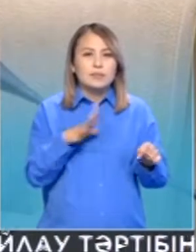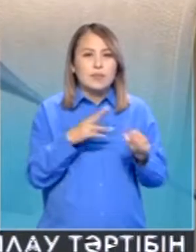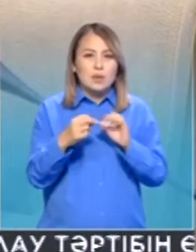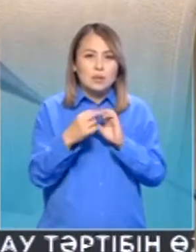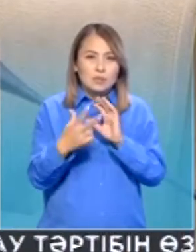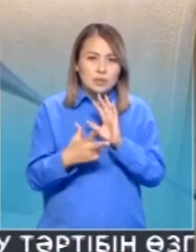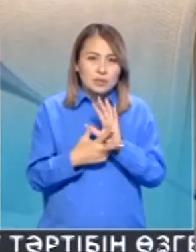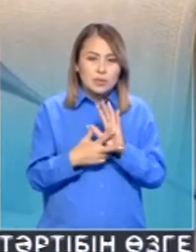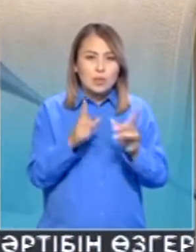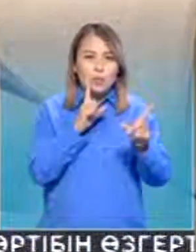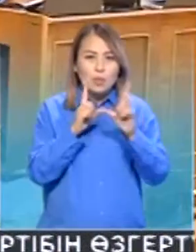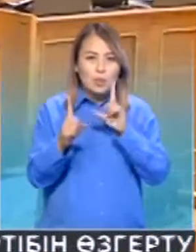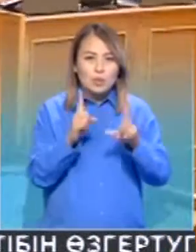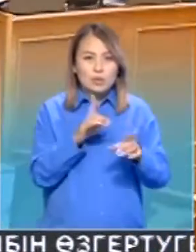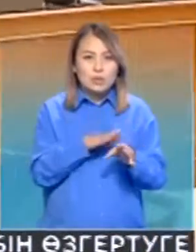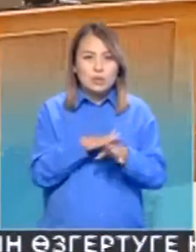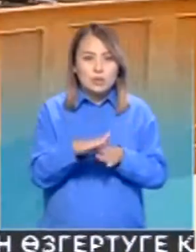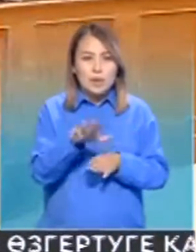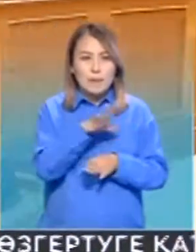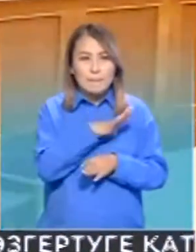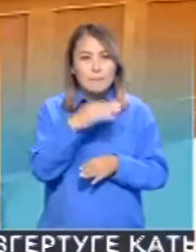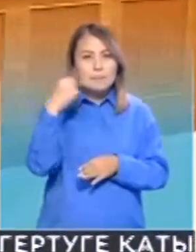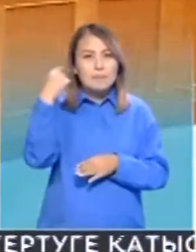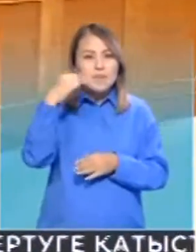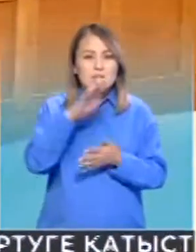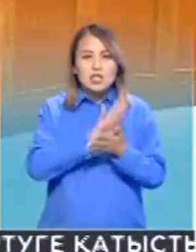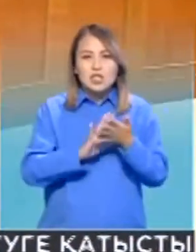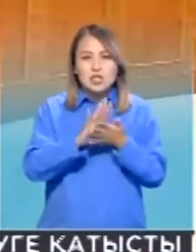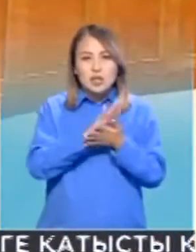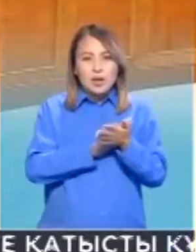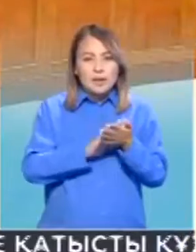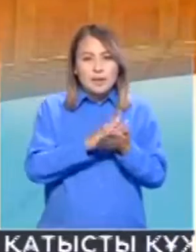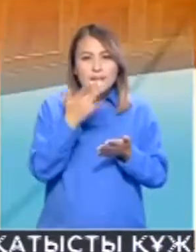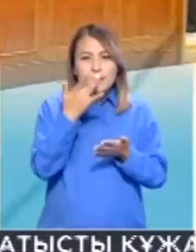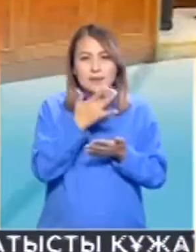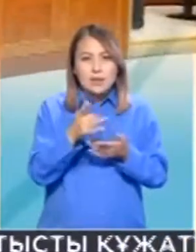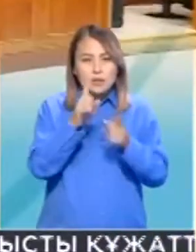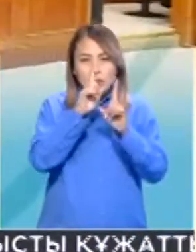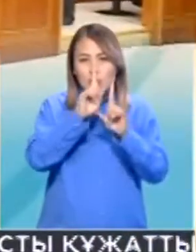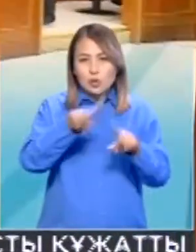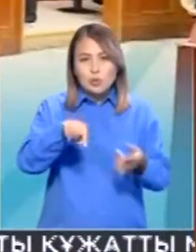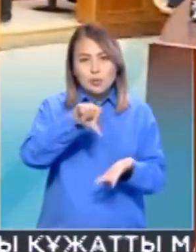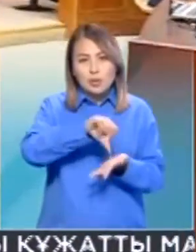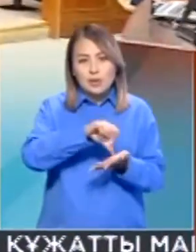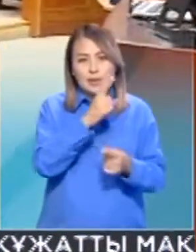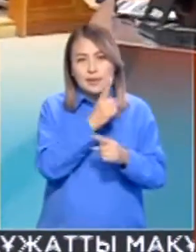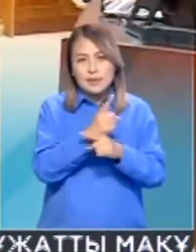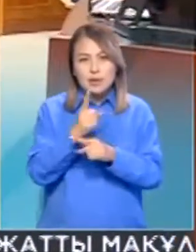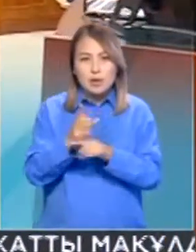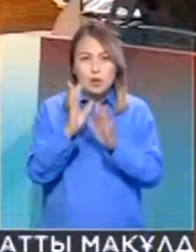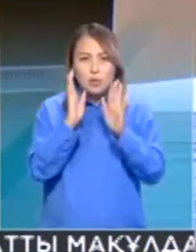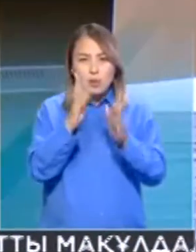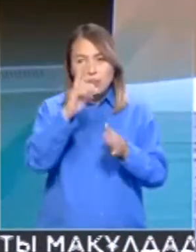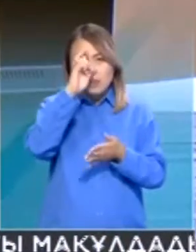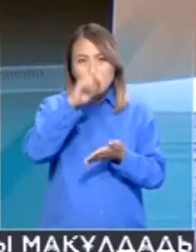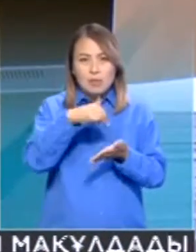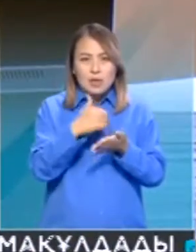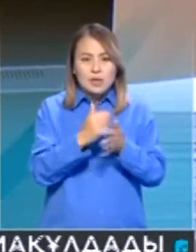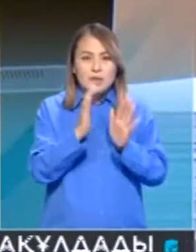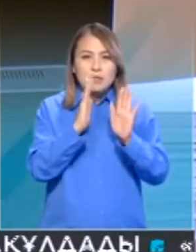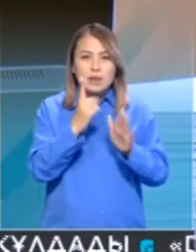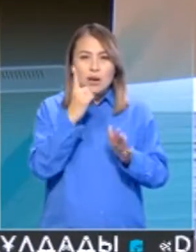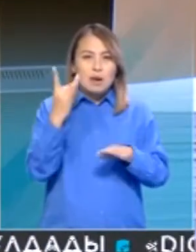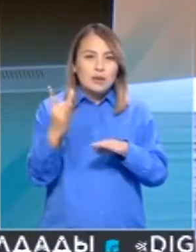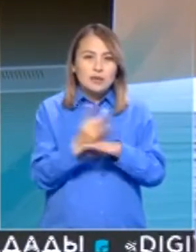18 отырысы өткізілді. Енді президент ешқандай саяси партияға мүше болмайды. Бұған заңмен тыйым салынады. Мемлекет басшысы тек бір